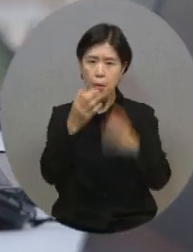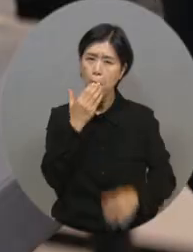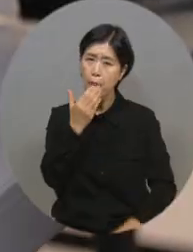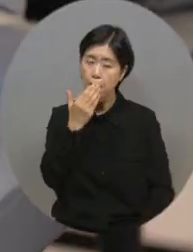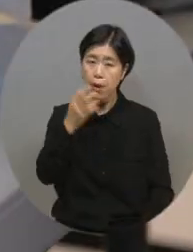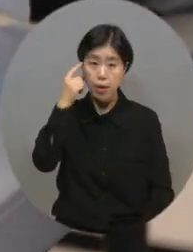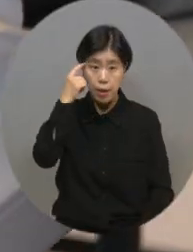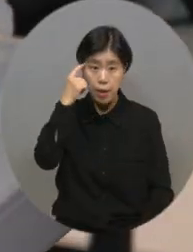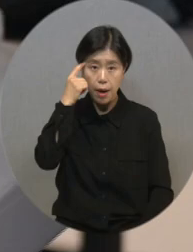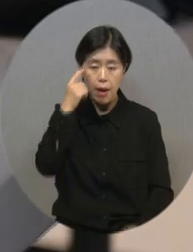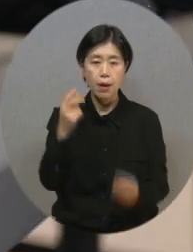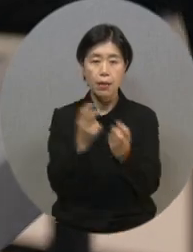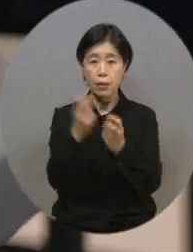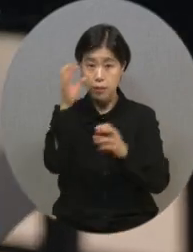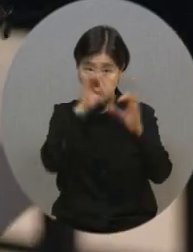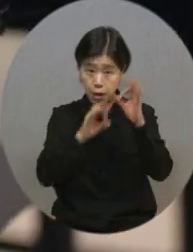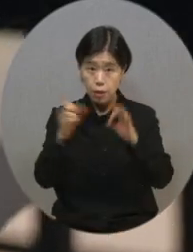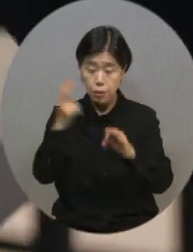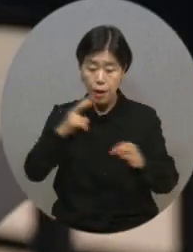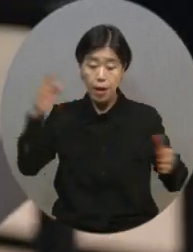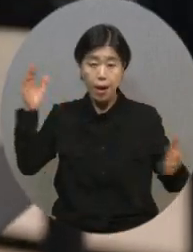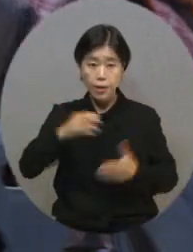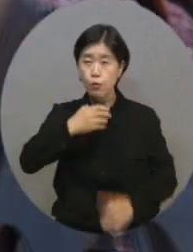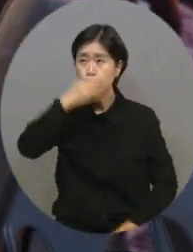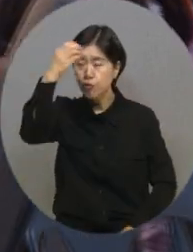모색하고 학생들이 꿈을 키워갈 수 있는